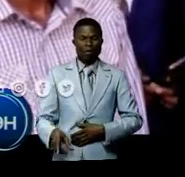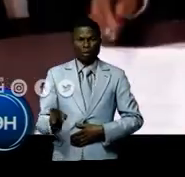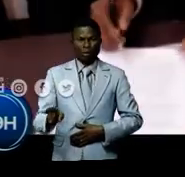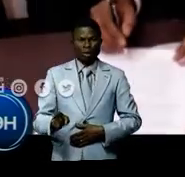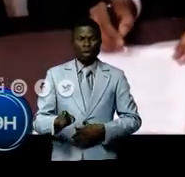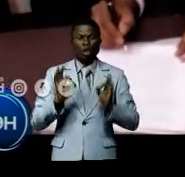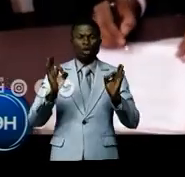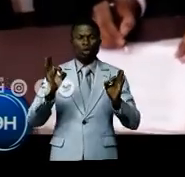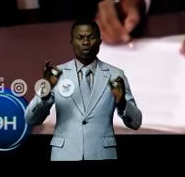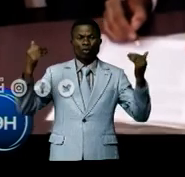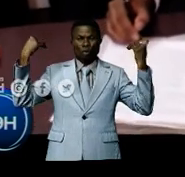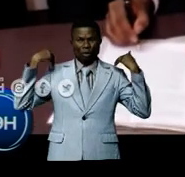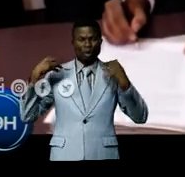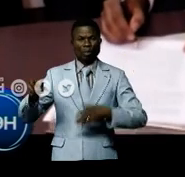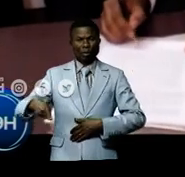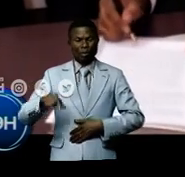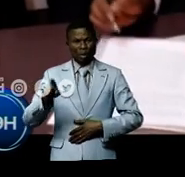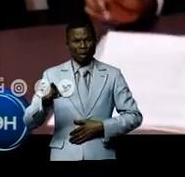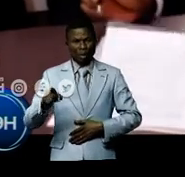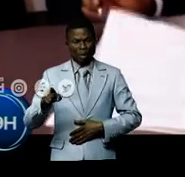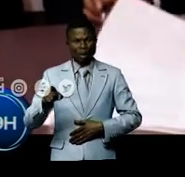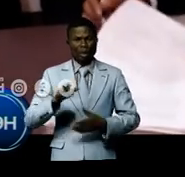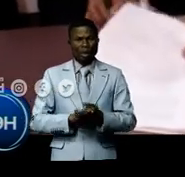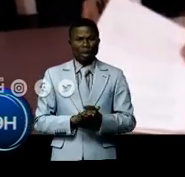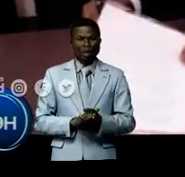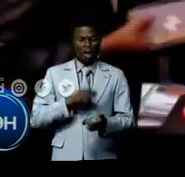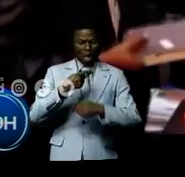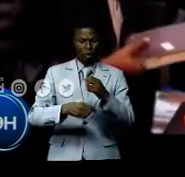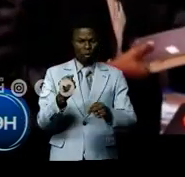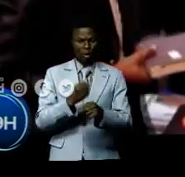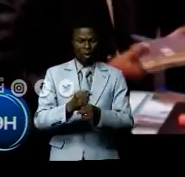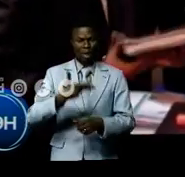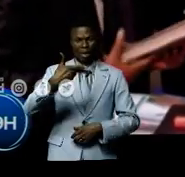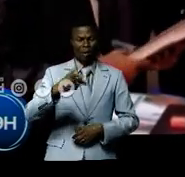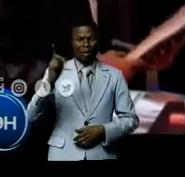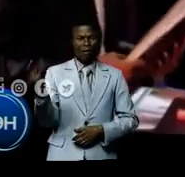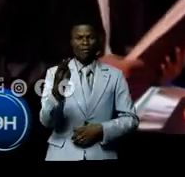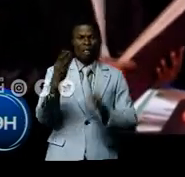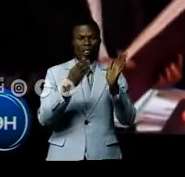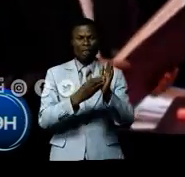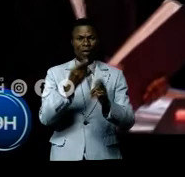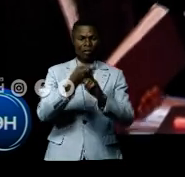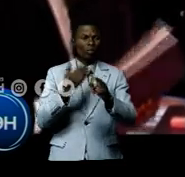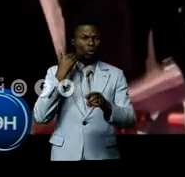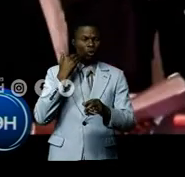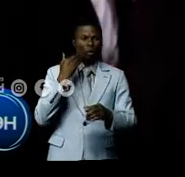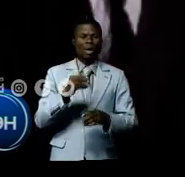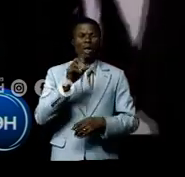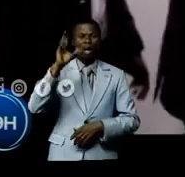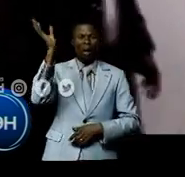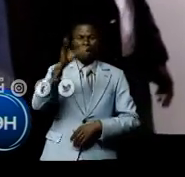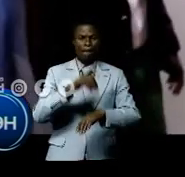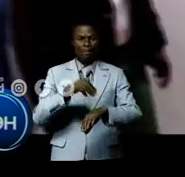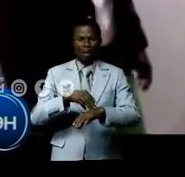nouveau commissaire général Mbadou Léopold a officiellement pris ses fonctions le mercredi 29 juin 2022 à Matadi. Né à Tchiela en